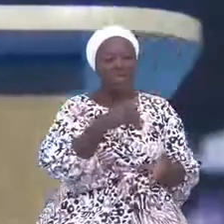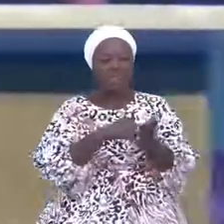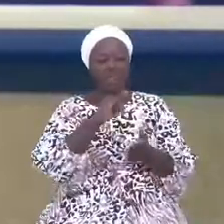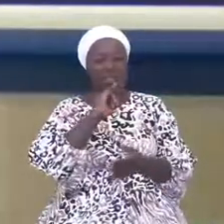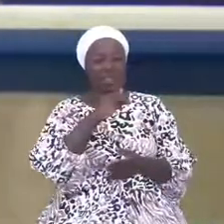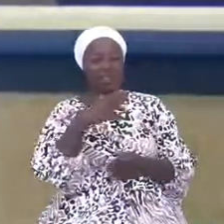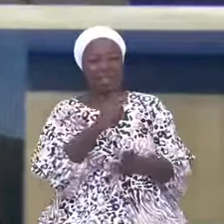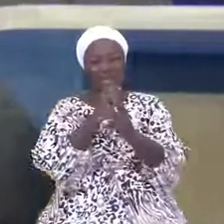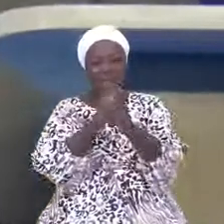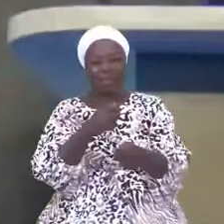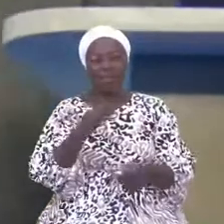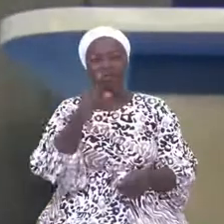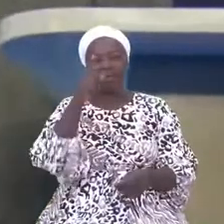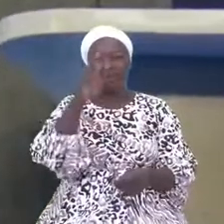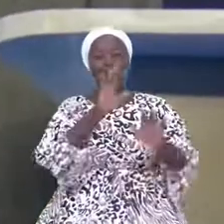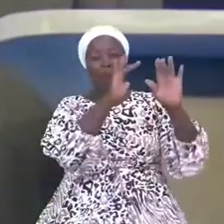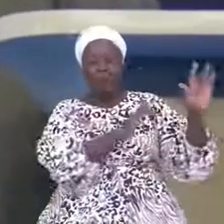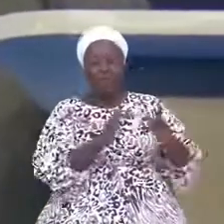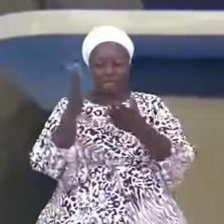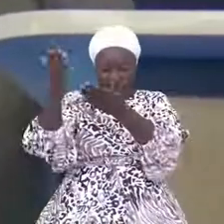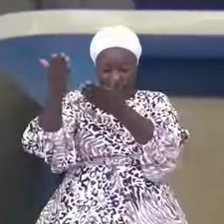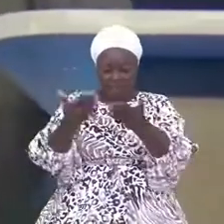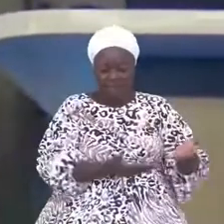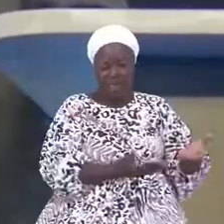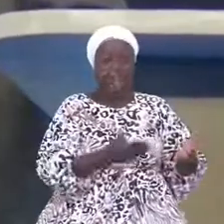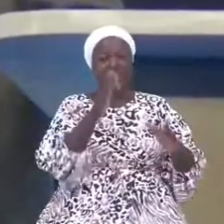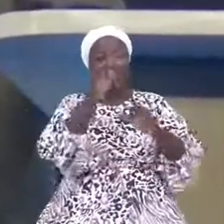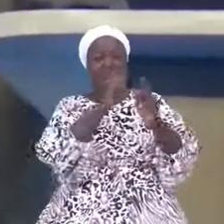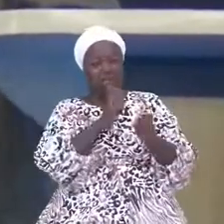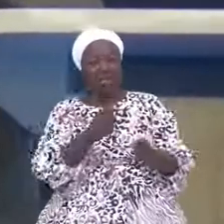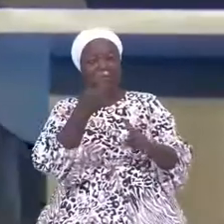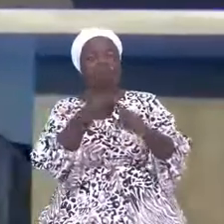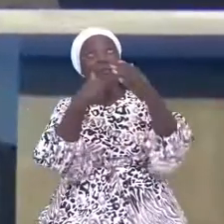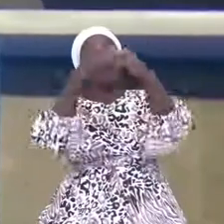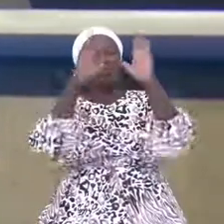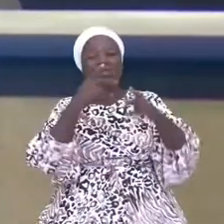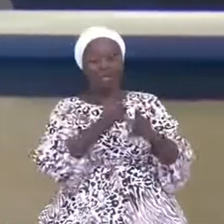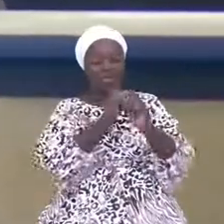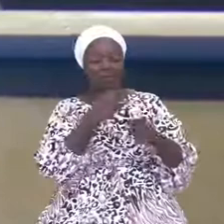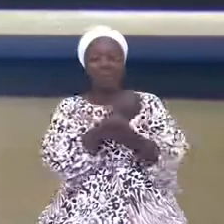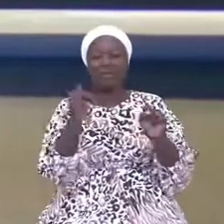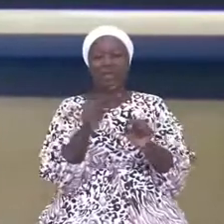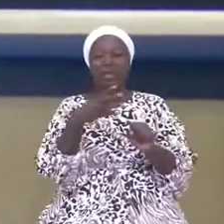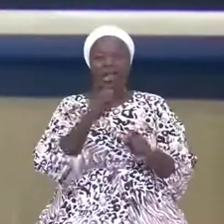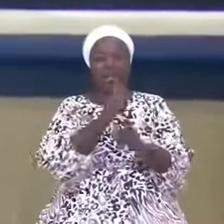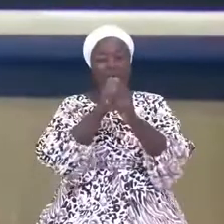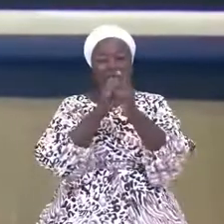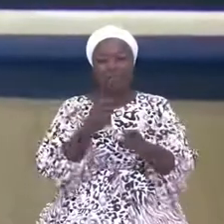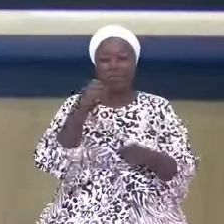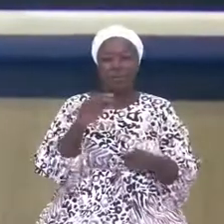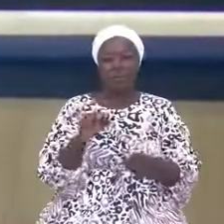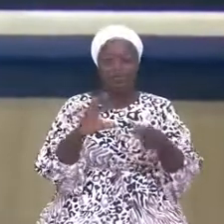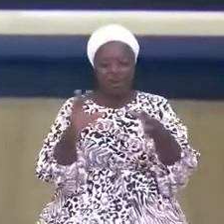vous, c'est le don de Dieu. La miséricorde apportant le don du ciel, le